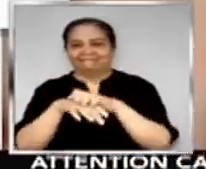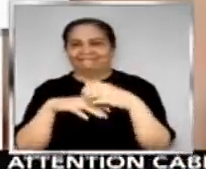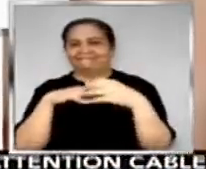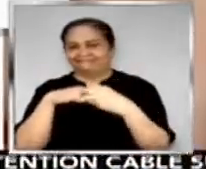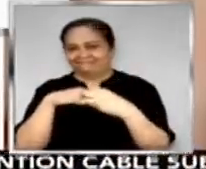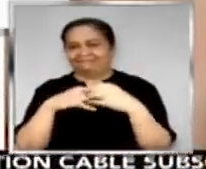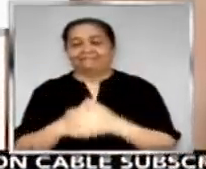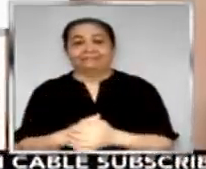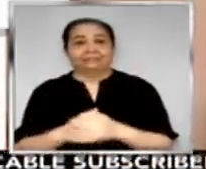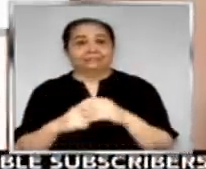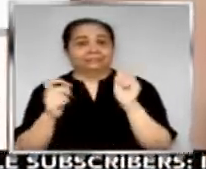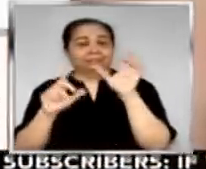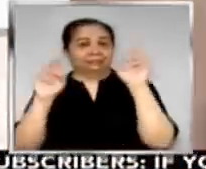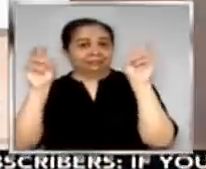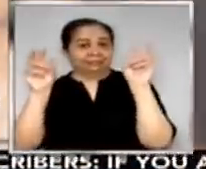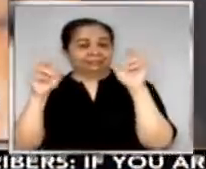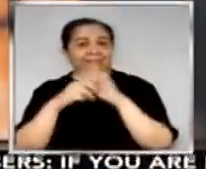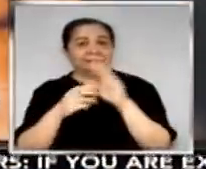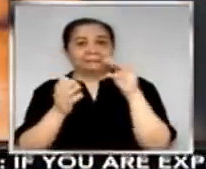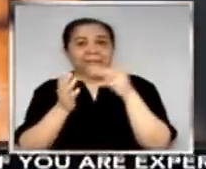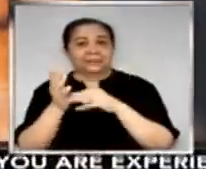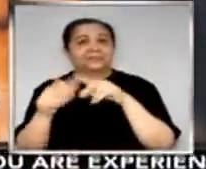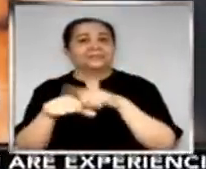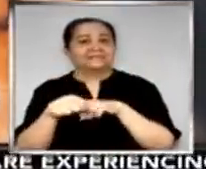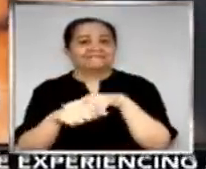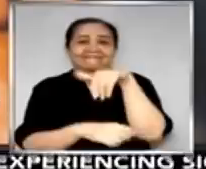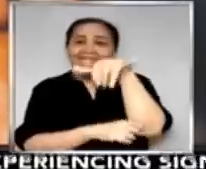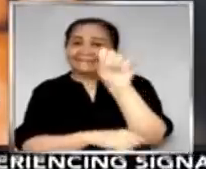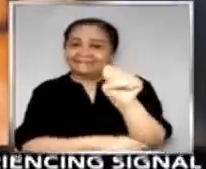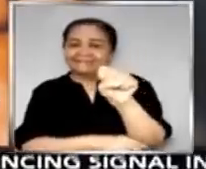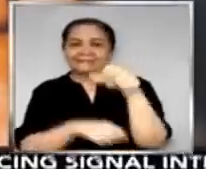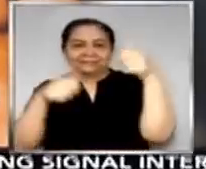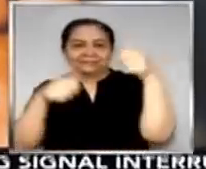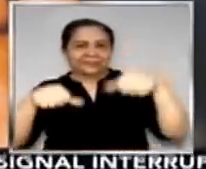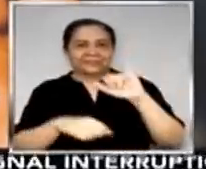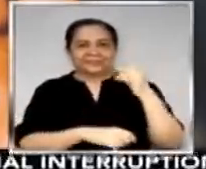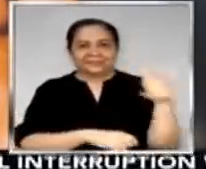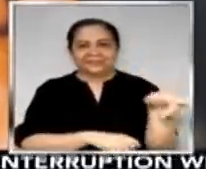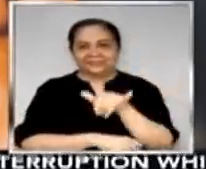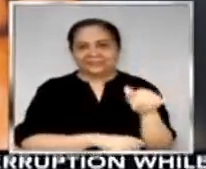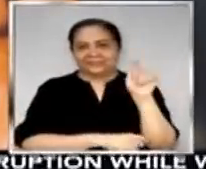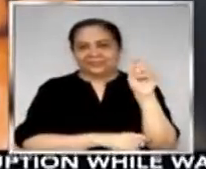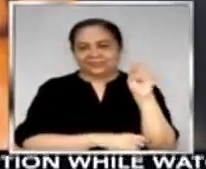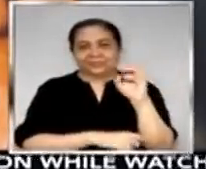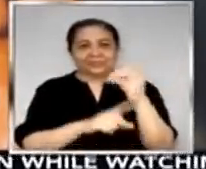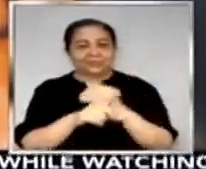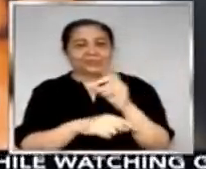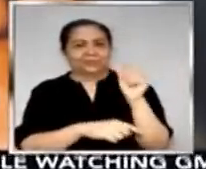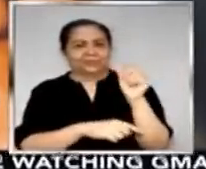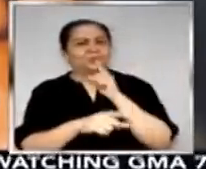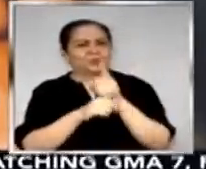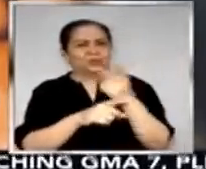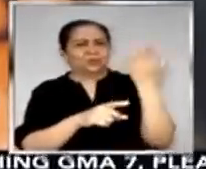Ang caption, a million times, yes! Nag-post din sa IG si Tom. October 2020 pa talaga noong